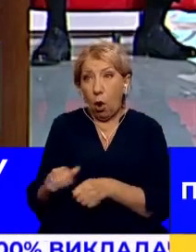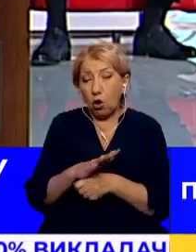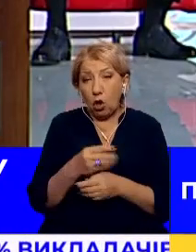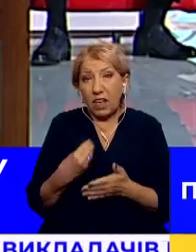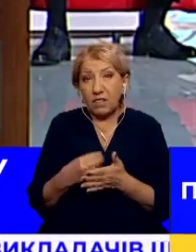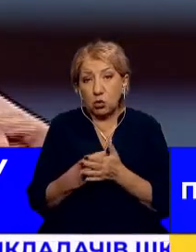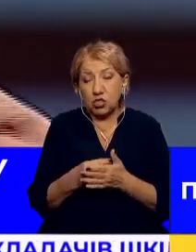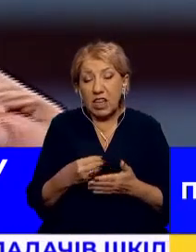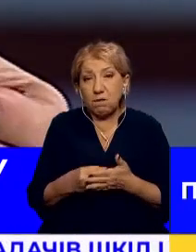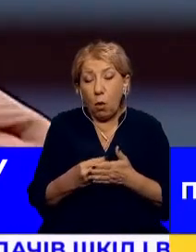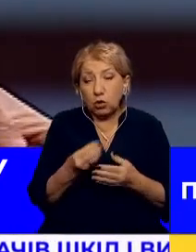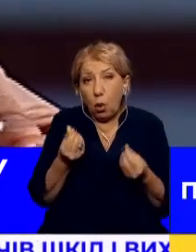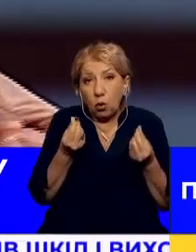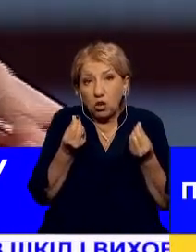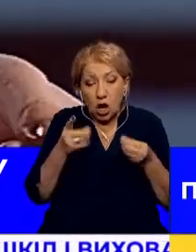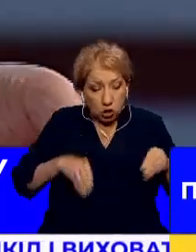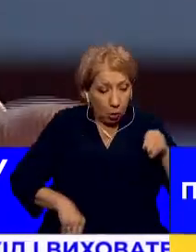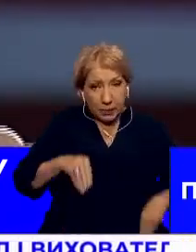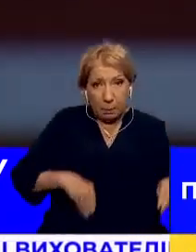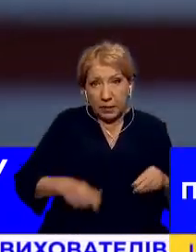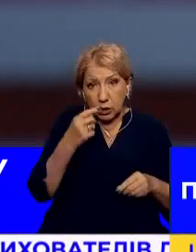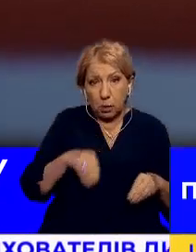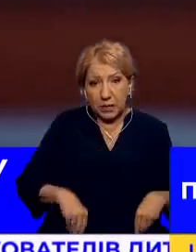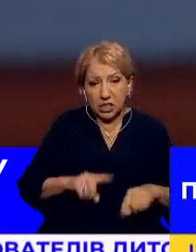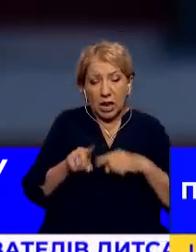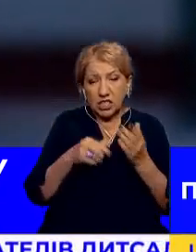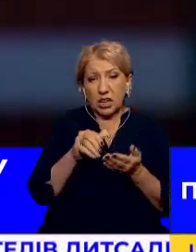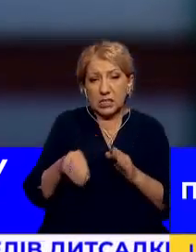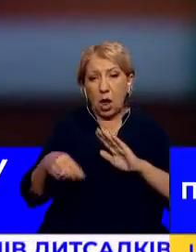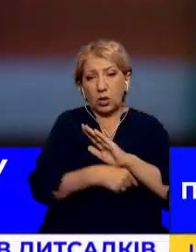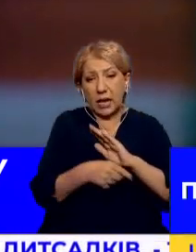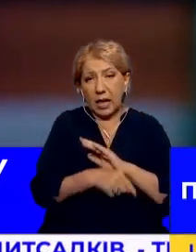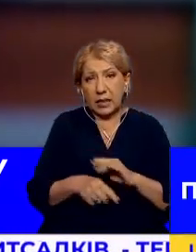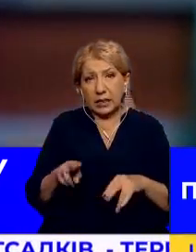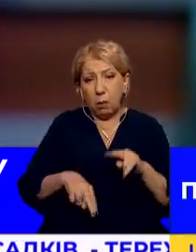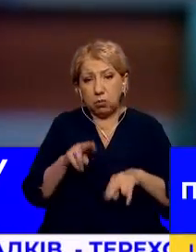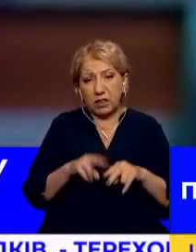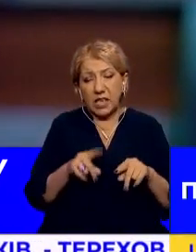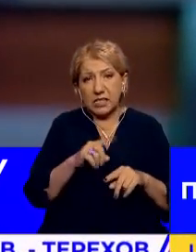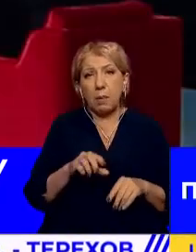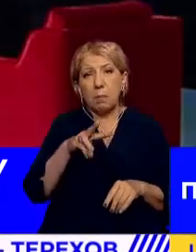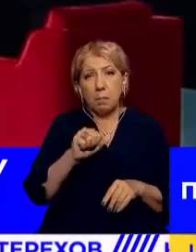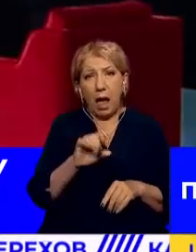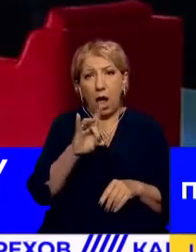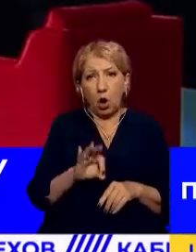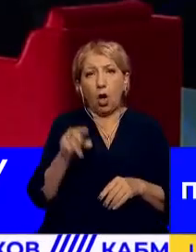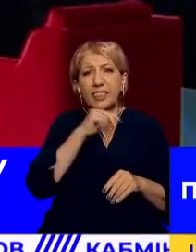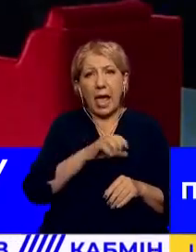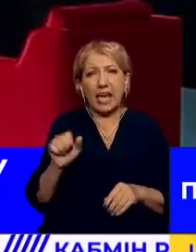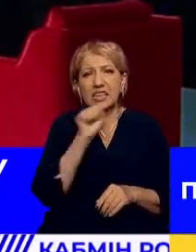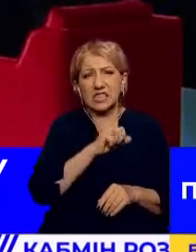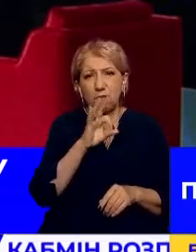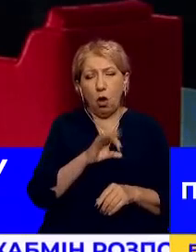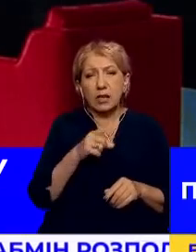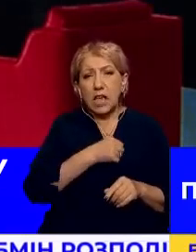фонду гроші для того, щоб набити собі кишені через откати на великому будівництву, це мародерство, це злочин,